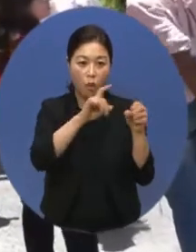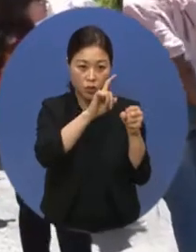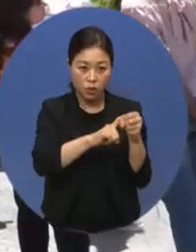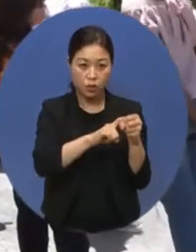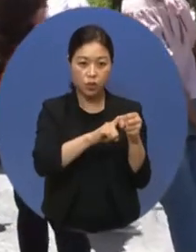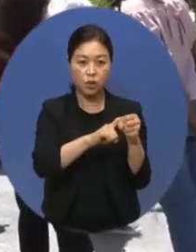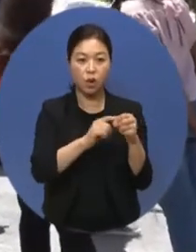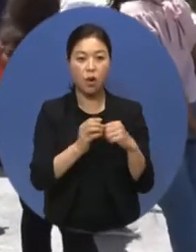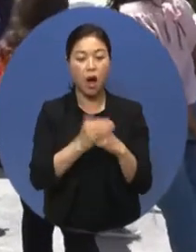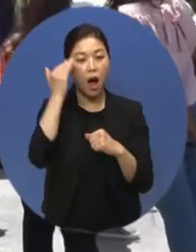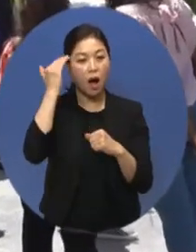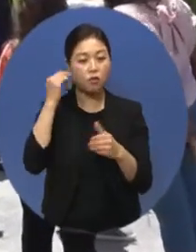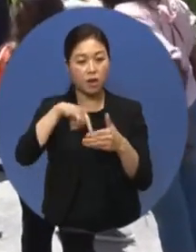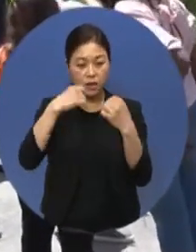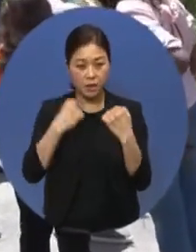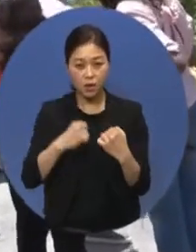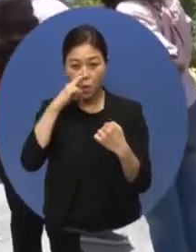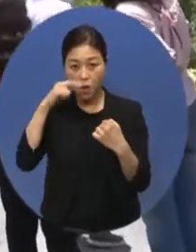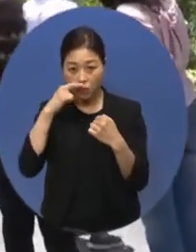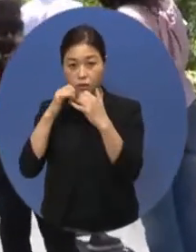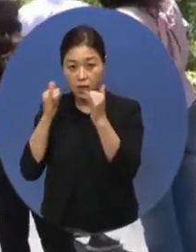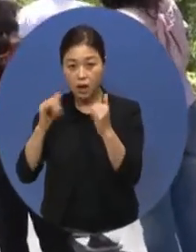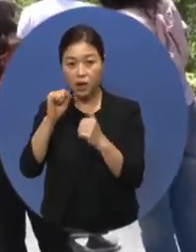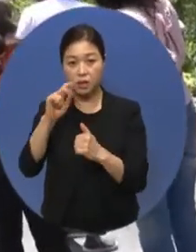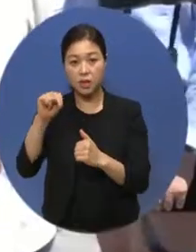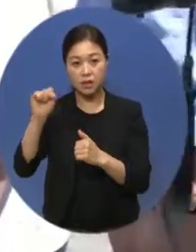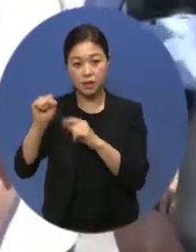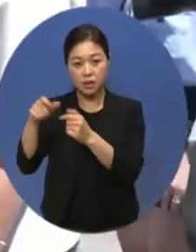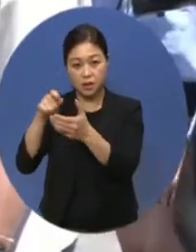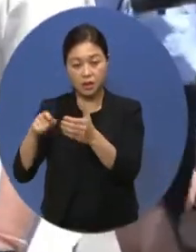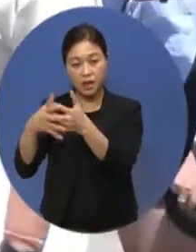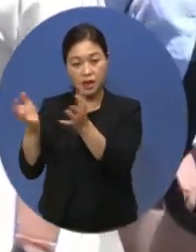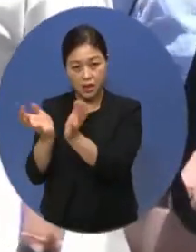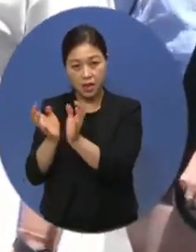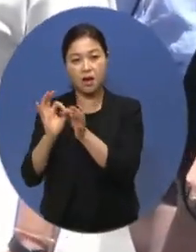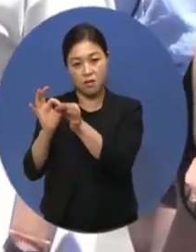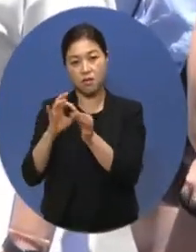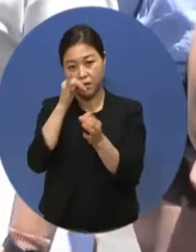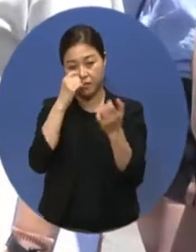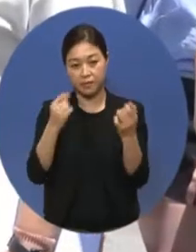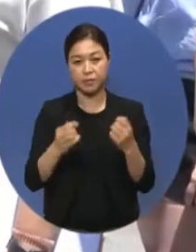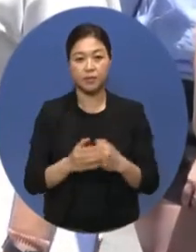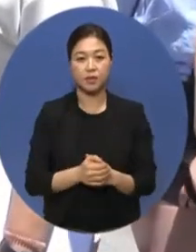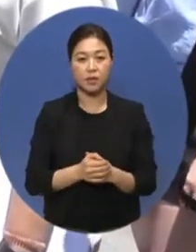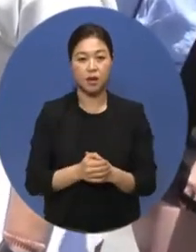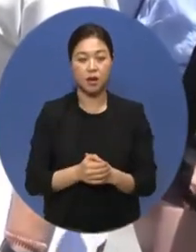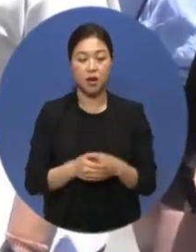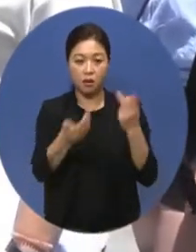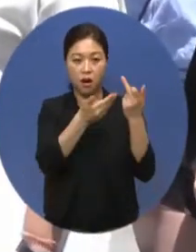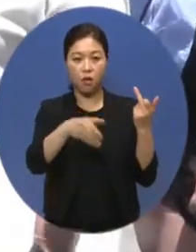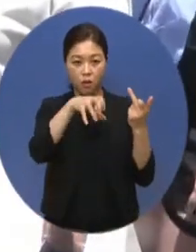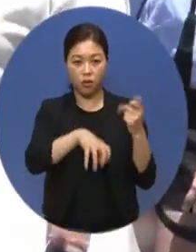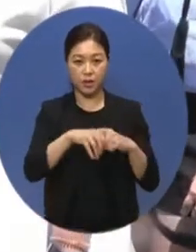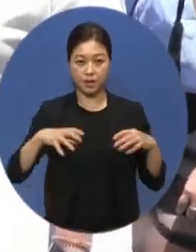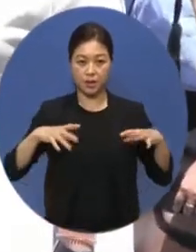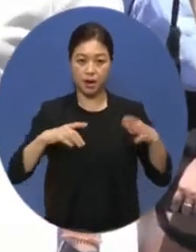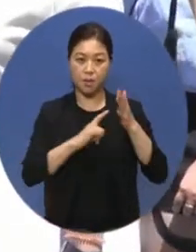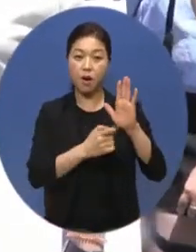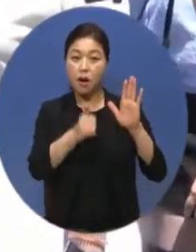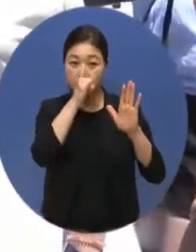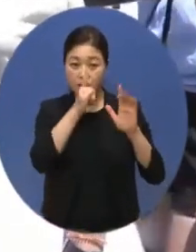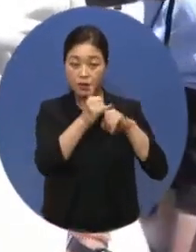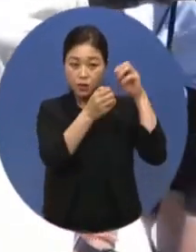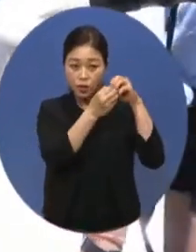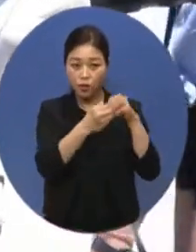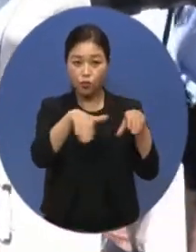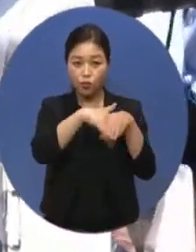기자단 팬투어를 전개하고 있습니다. 유일하게 강원도에서 자신 있게 내세우는 전통문화의 정교함을